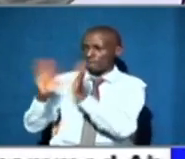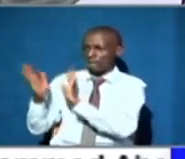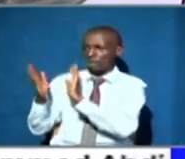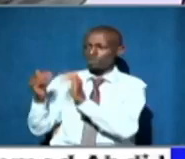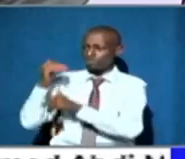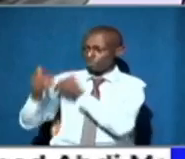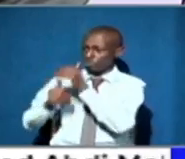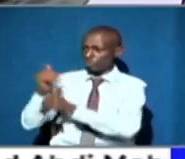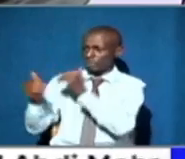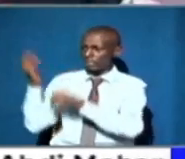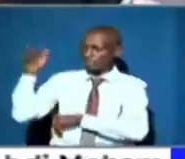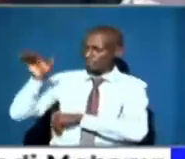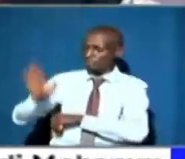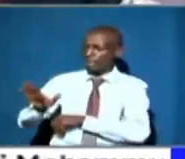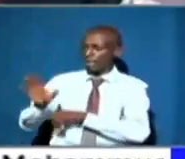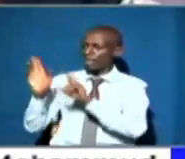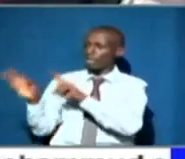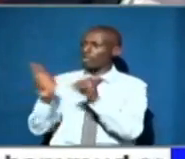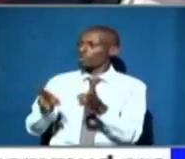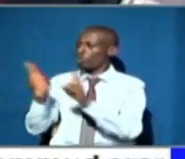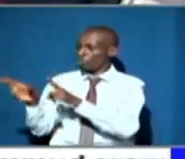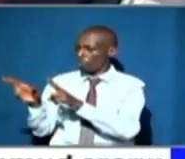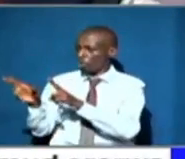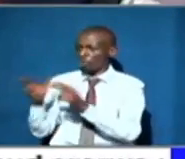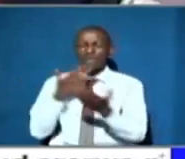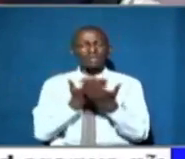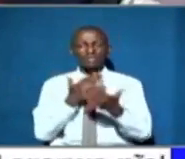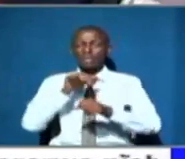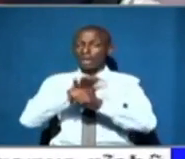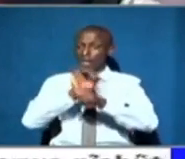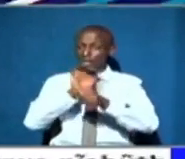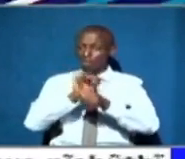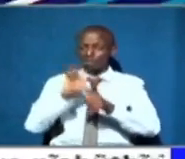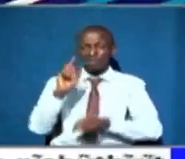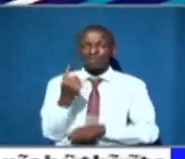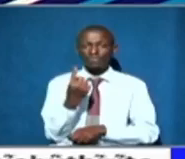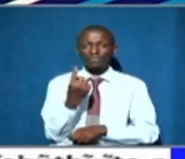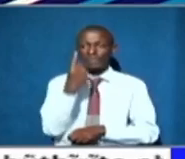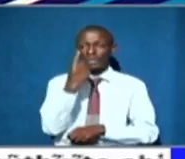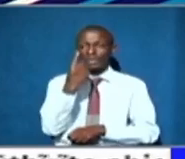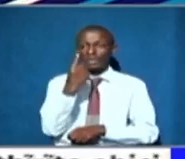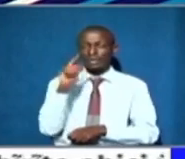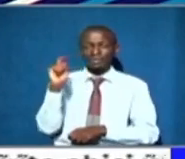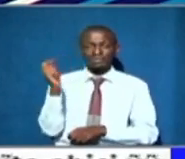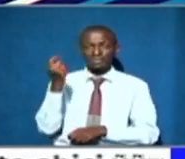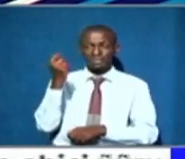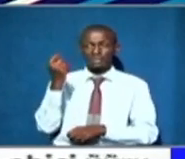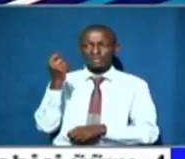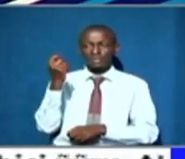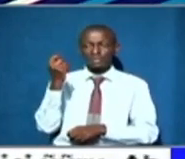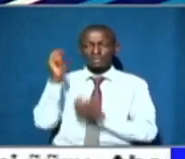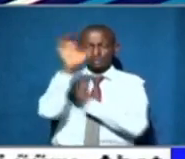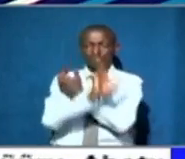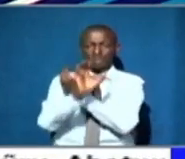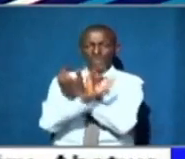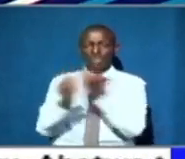uri yagirire no wega muno jenga undu wa mbere ngwamba kwayo gucokeria muthamaki wa bururi ungano